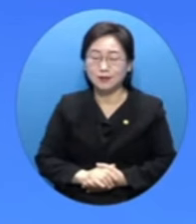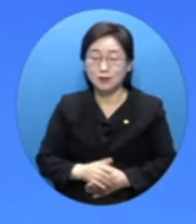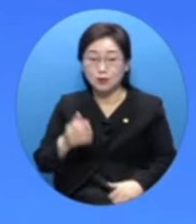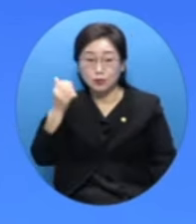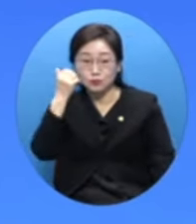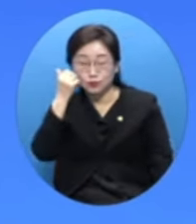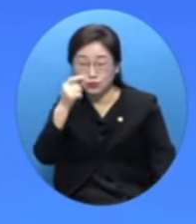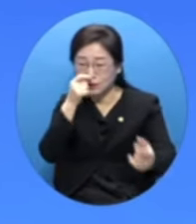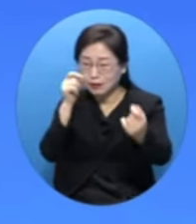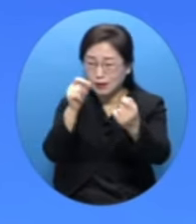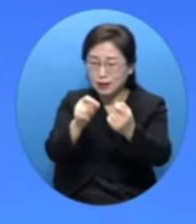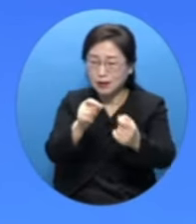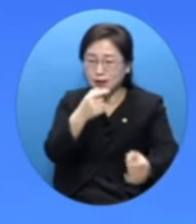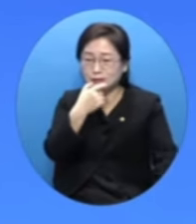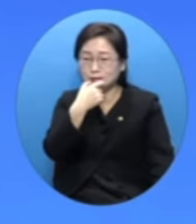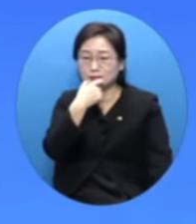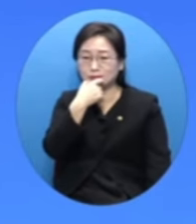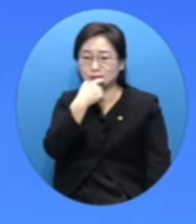가까이 하려지 아니하고